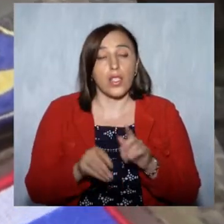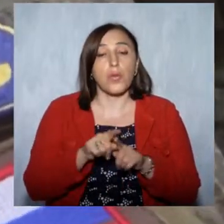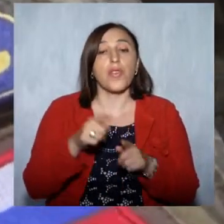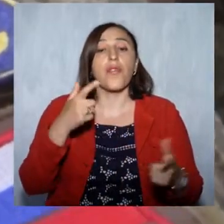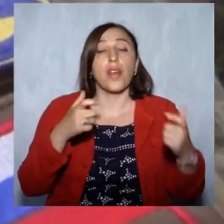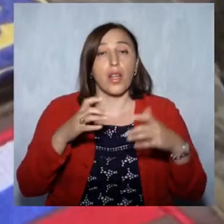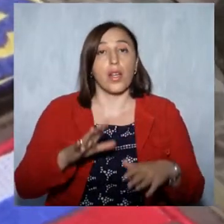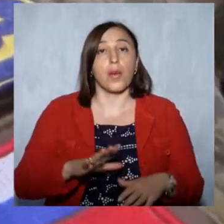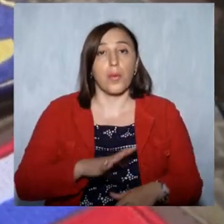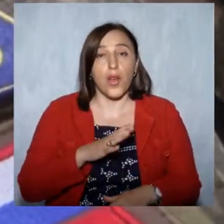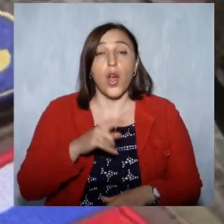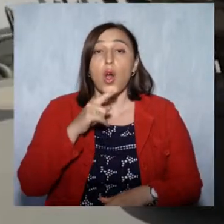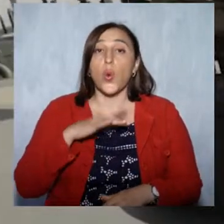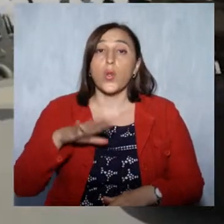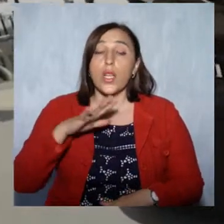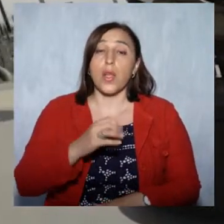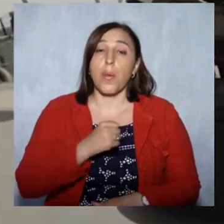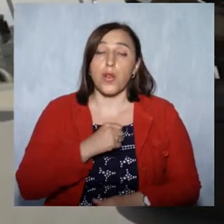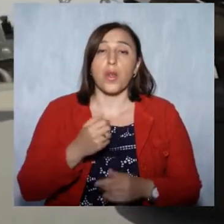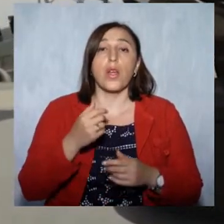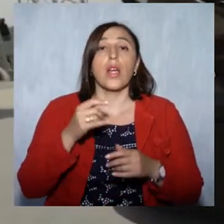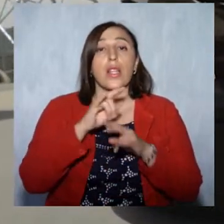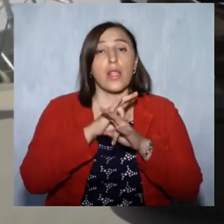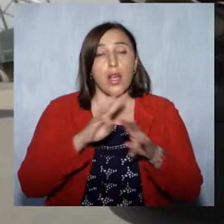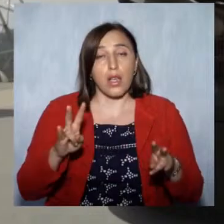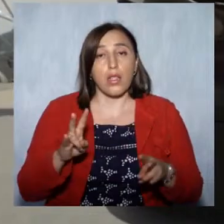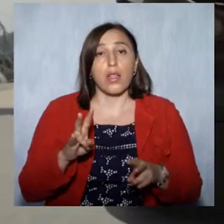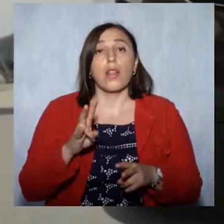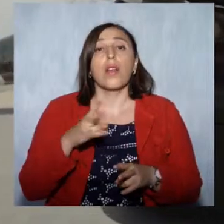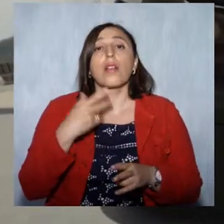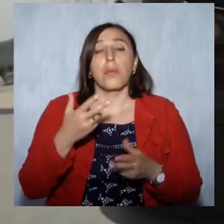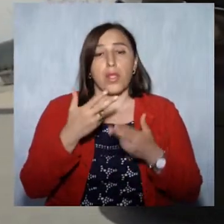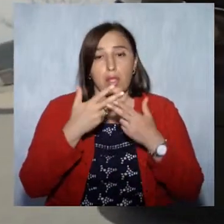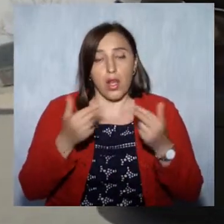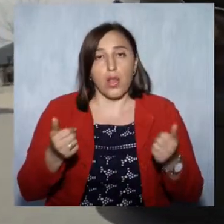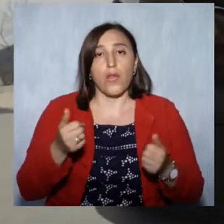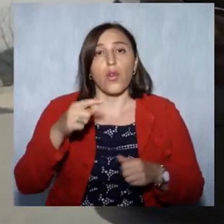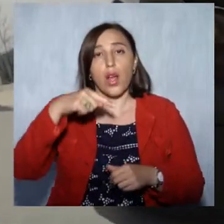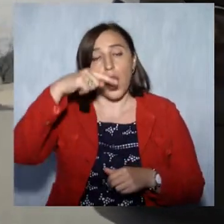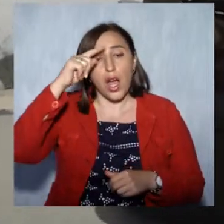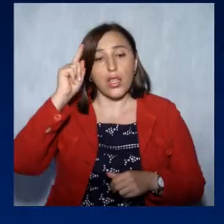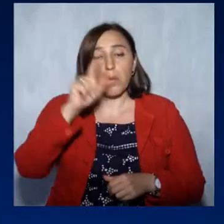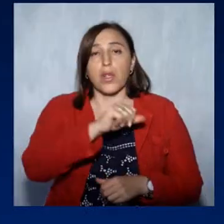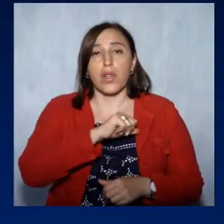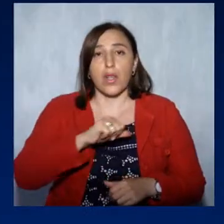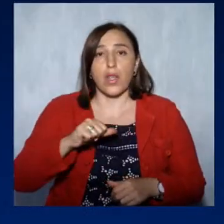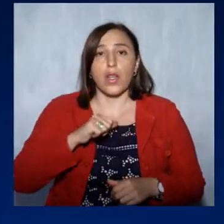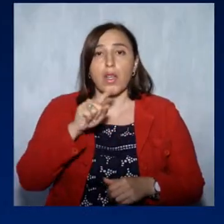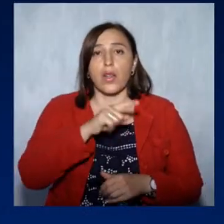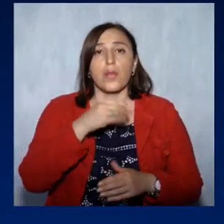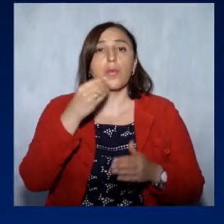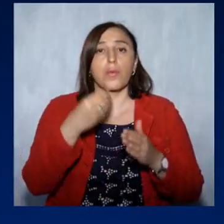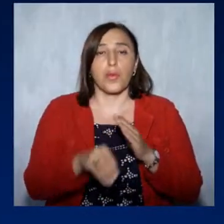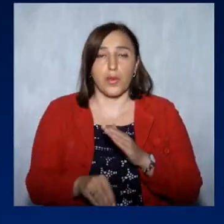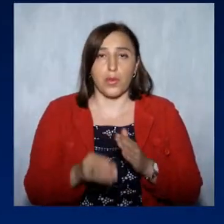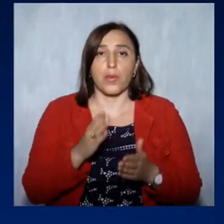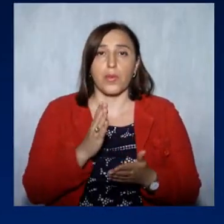Ուշագրավ է, որ Ռուսաստանի պաշտպանության նախարարությունը հաստատում է ադրբեջանի կողմից հրադադարի խախտման դեպքերը։